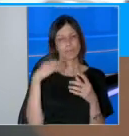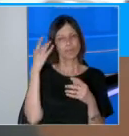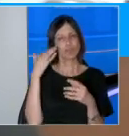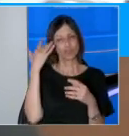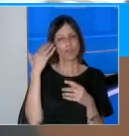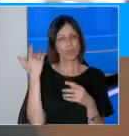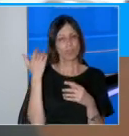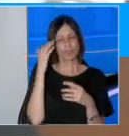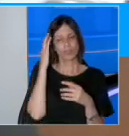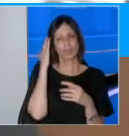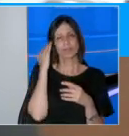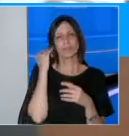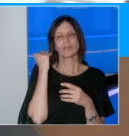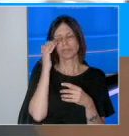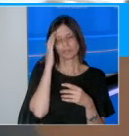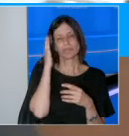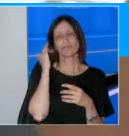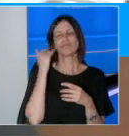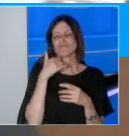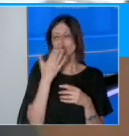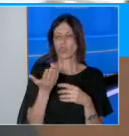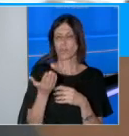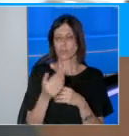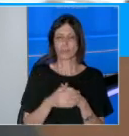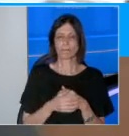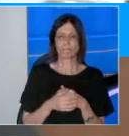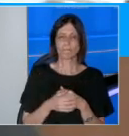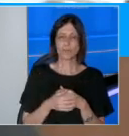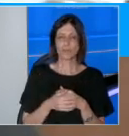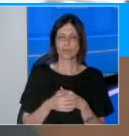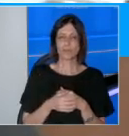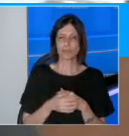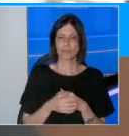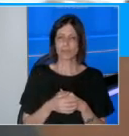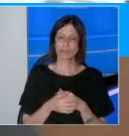במחשבות לא טובות על